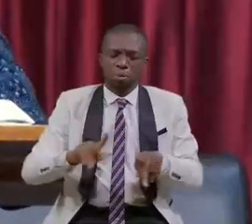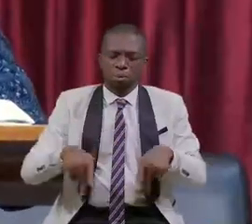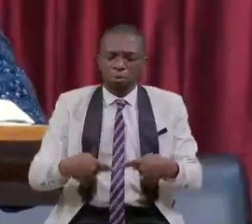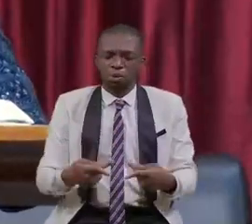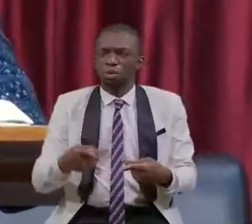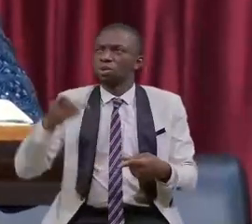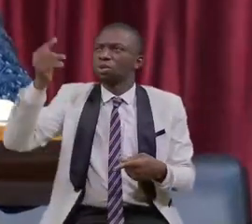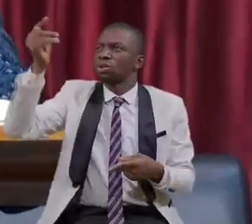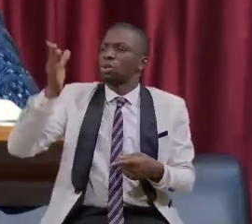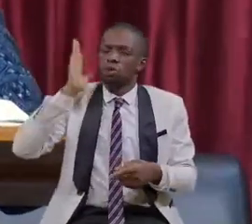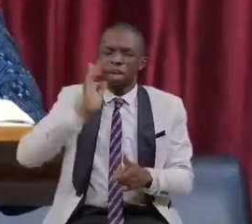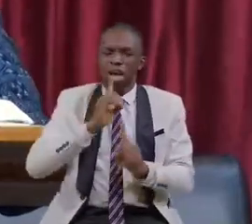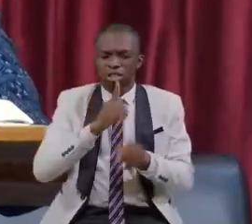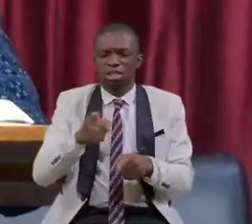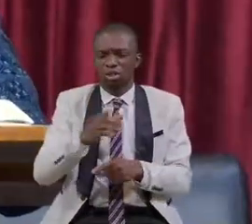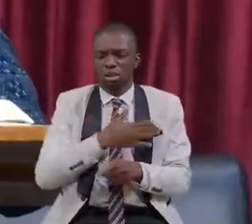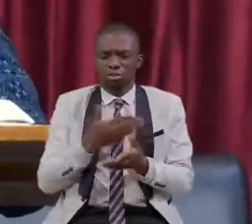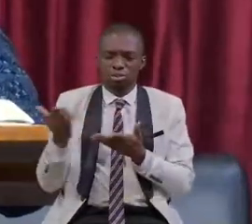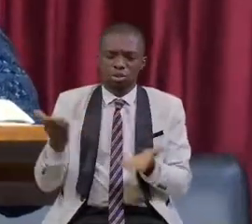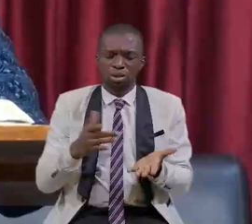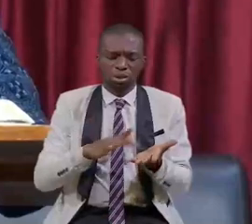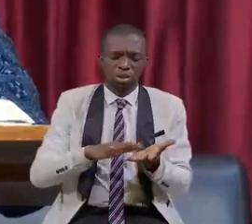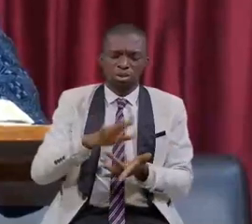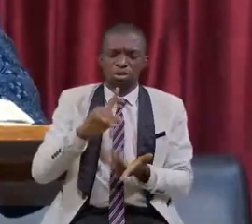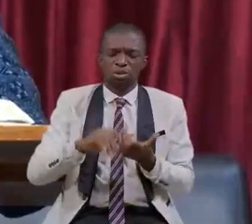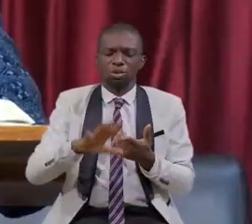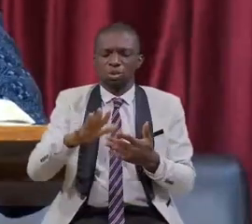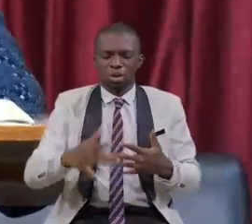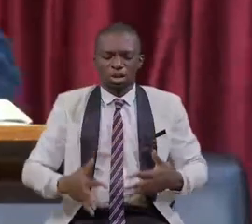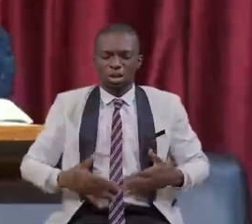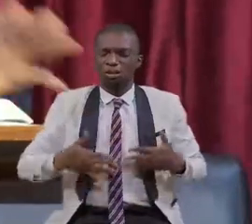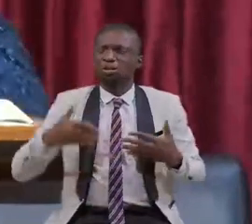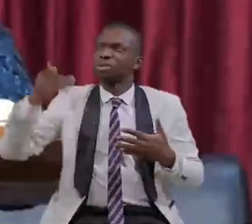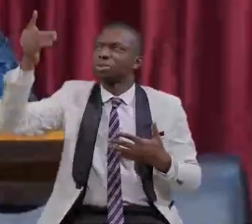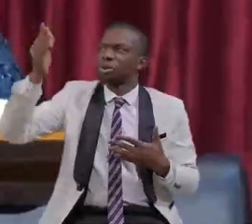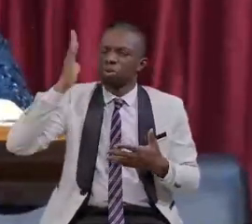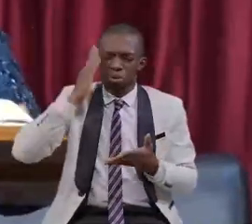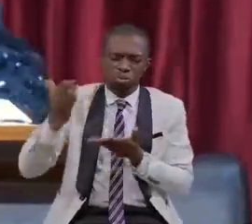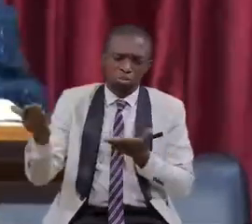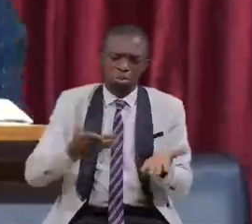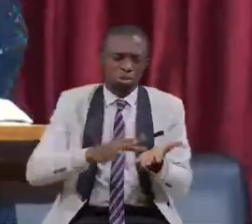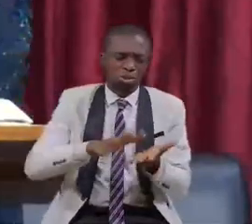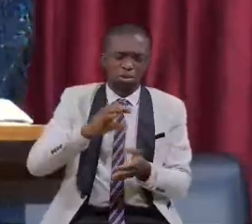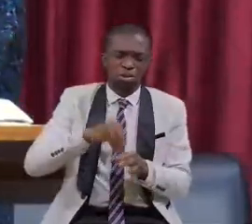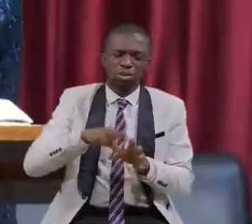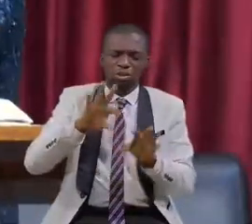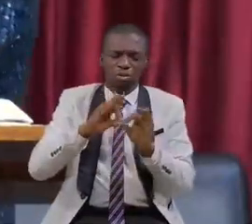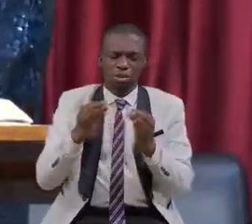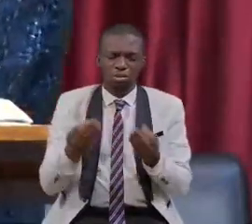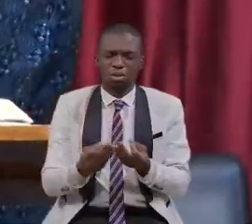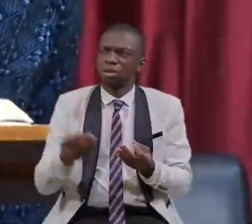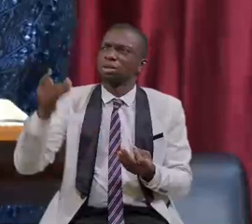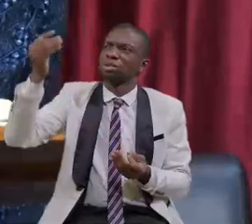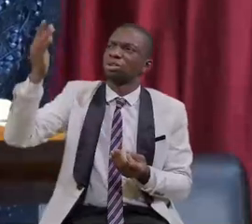en menant la gloire dans votre vie, la gloire dans votre famille, la gloire tout autour de vous.